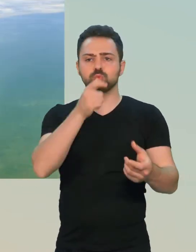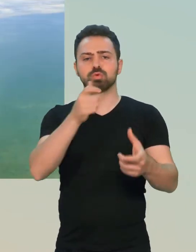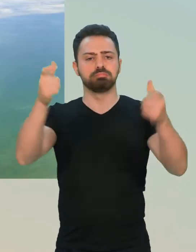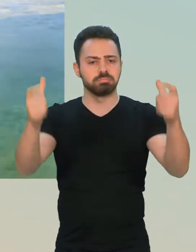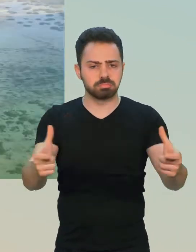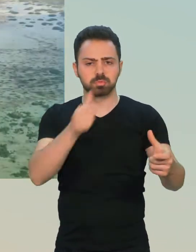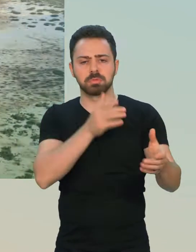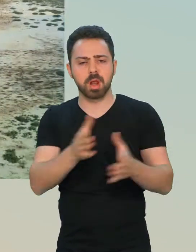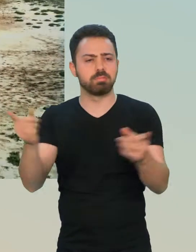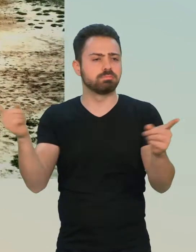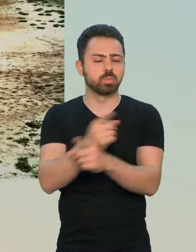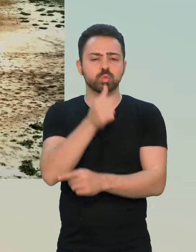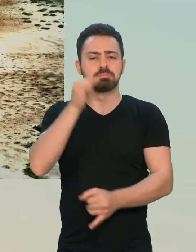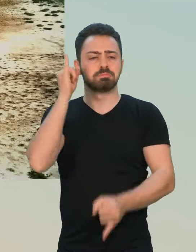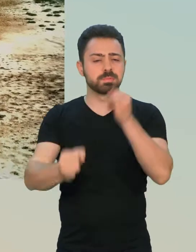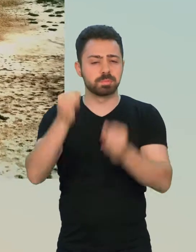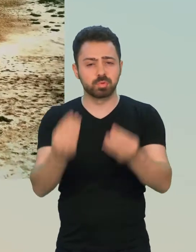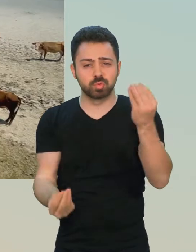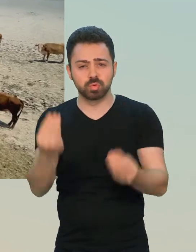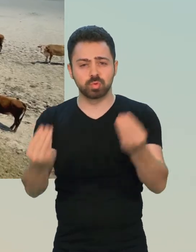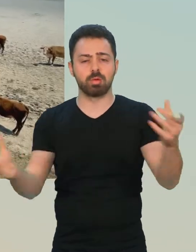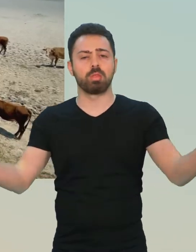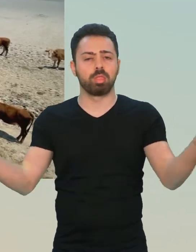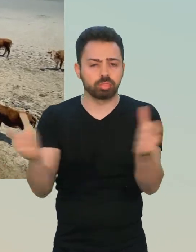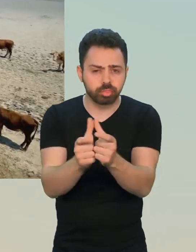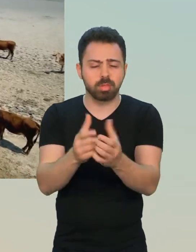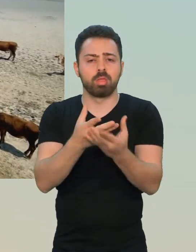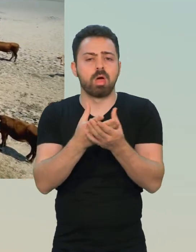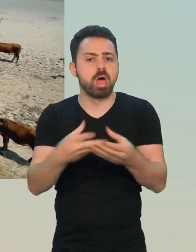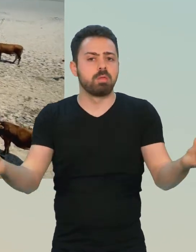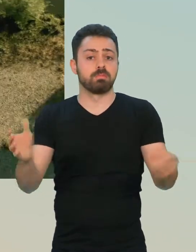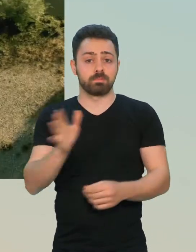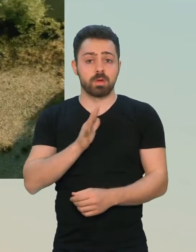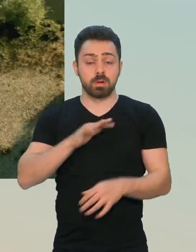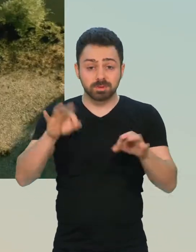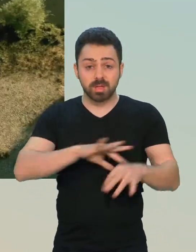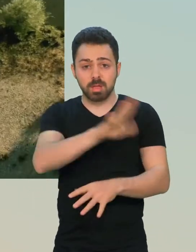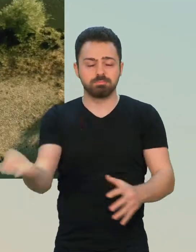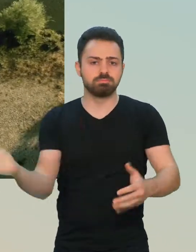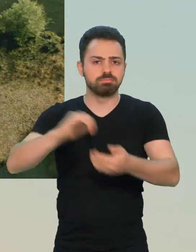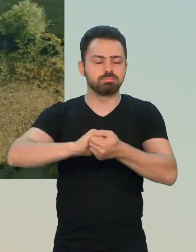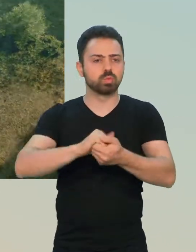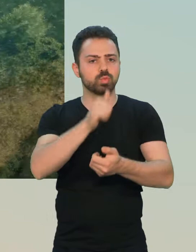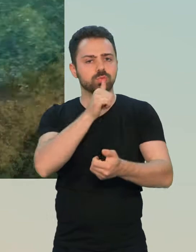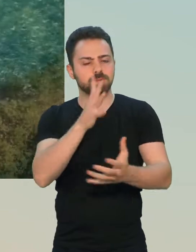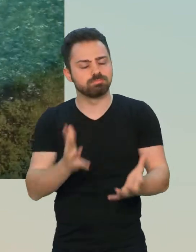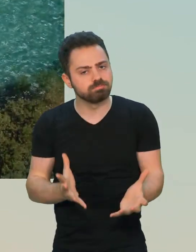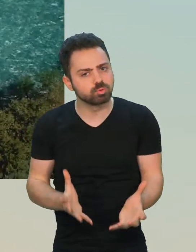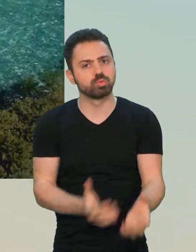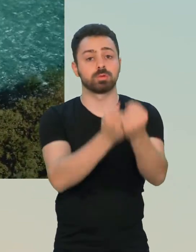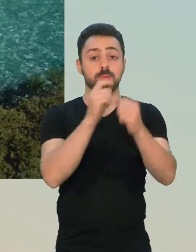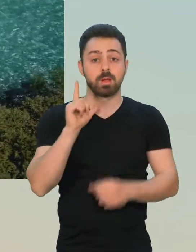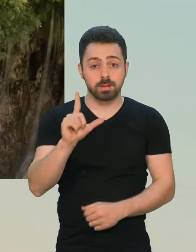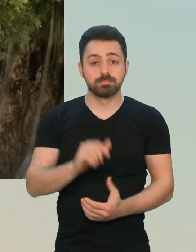fazla doğal alanla birlikte su kaynaklarımızı da kirletiyor ve kaybediyoruz. Şimdi suyumuz için